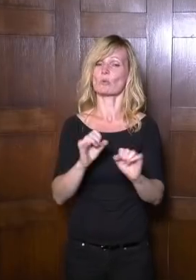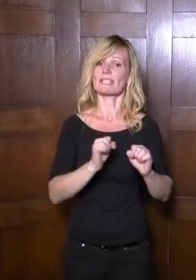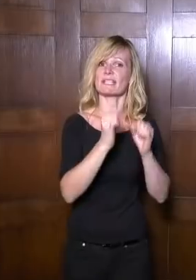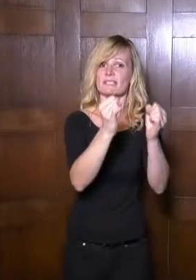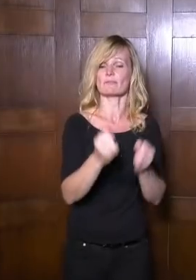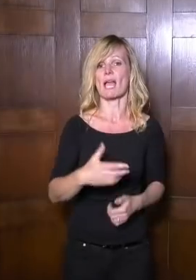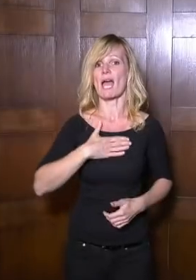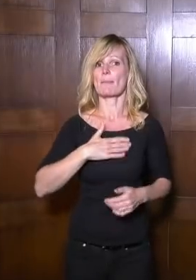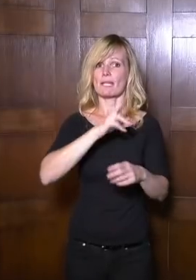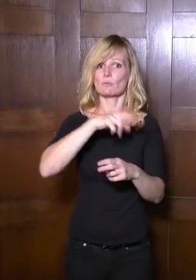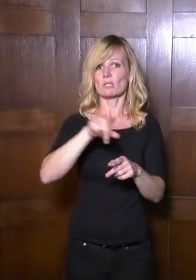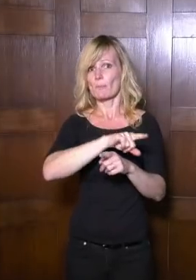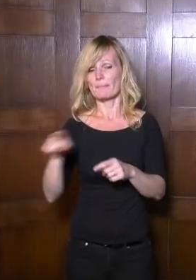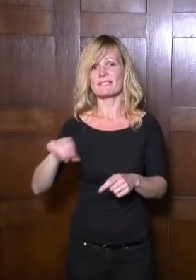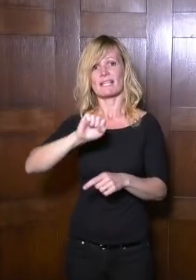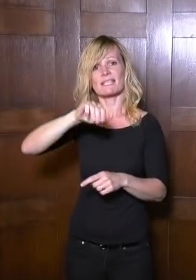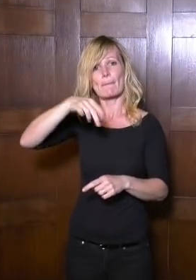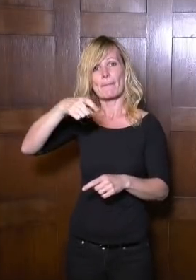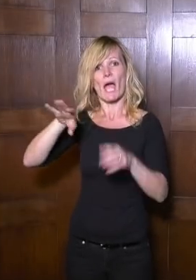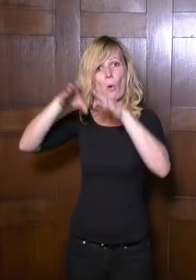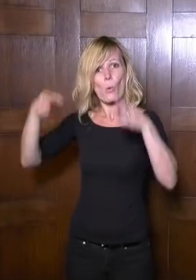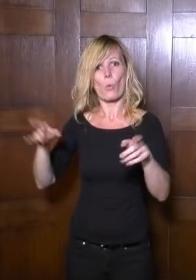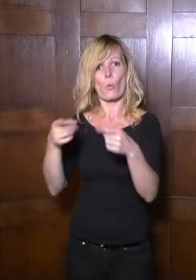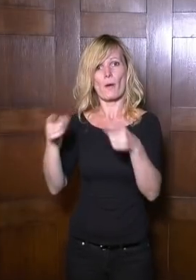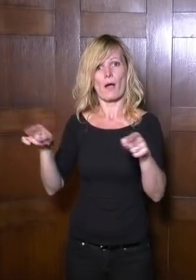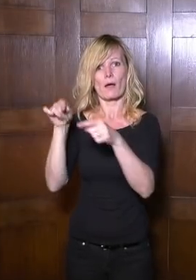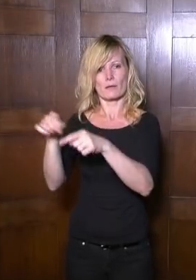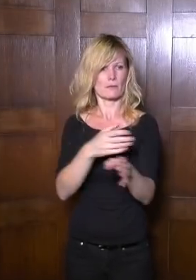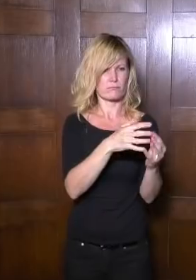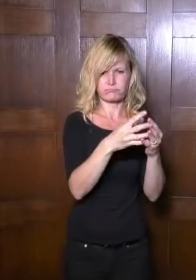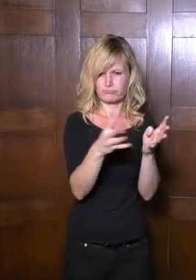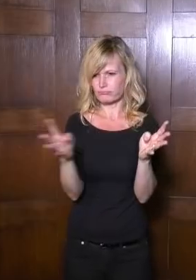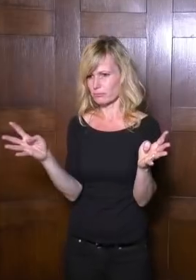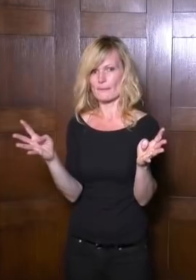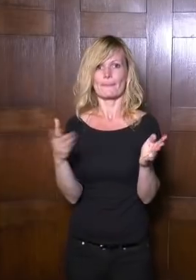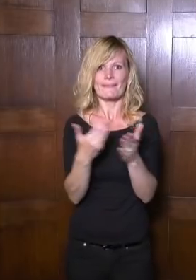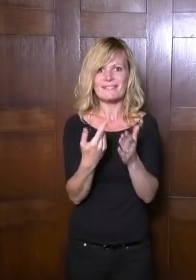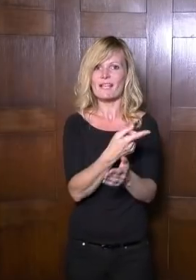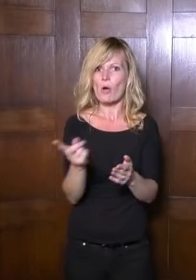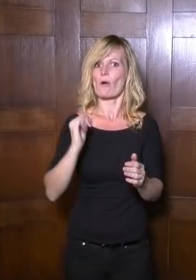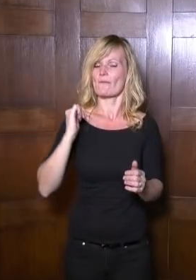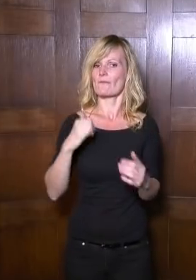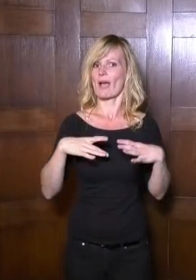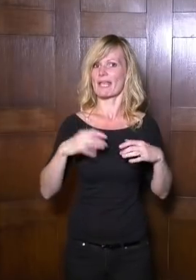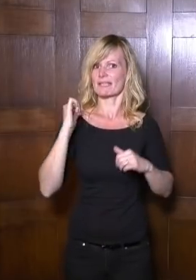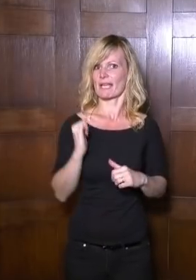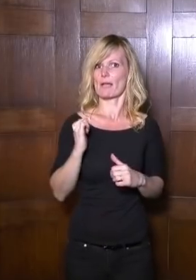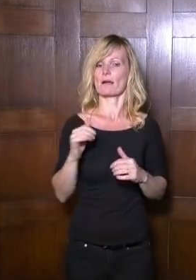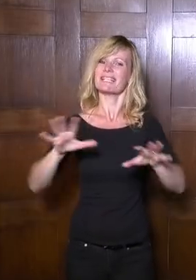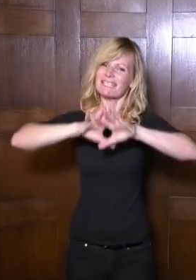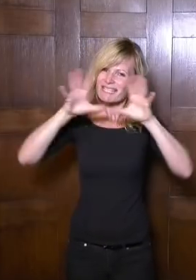zur Semperoper, dass aber die Masse dieser Kraft des Kulturlandes die freien Träger sind. Und sie müssen eben auch in ihrer